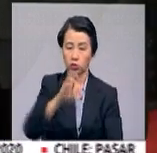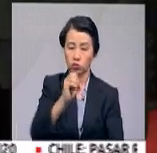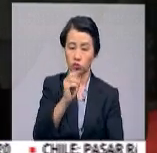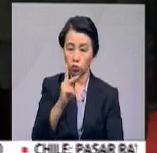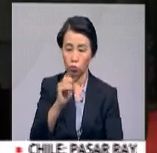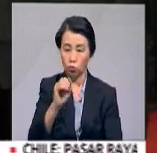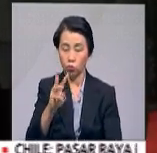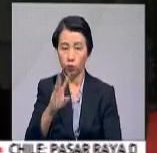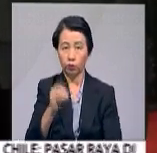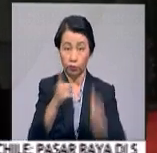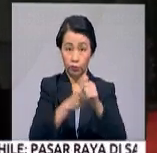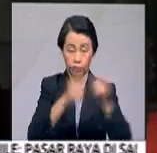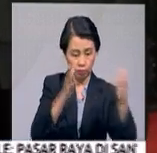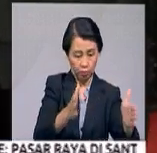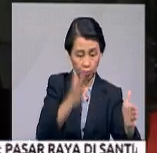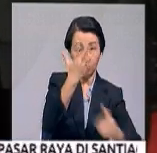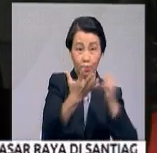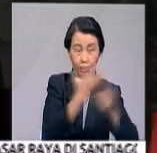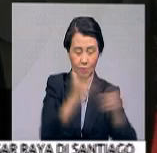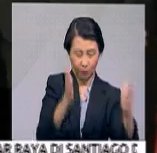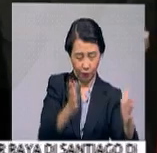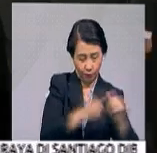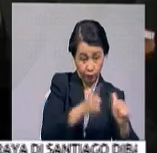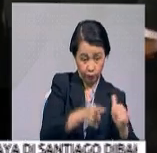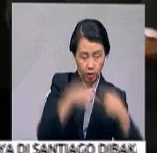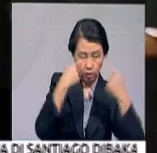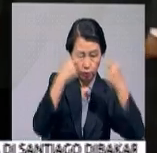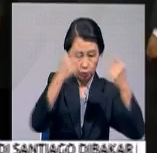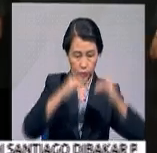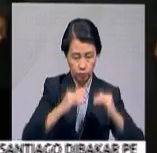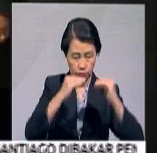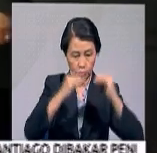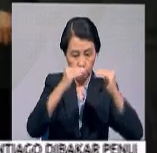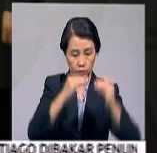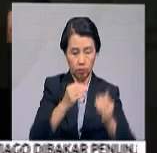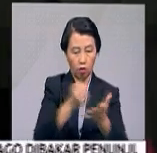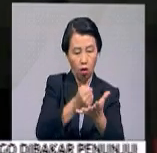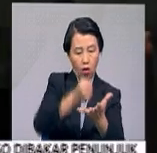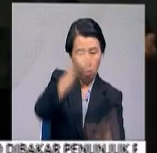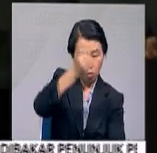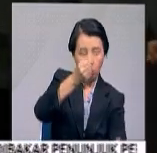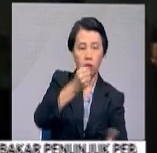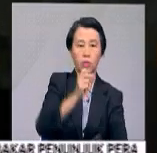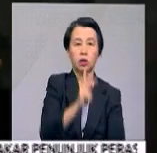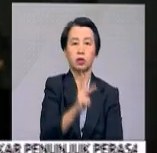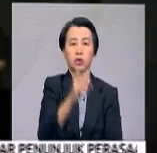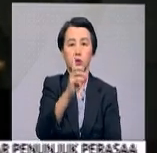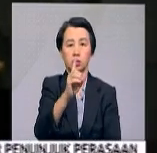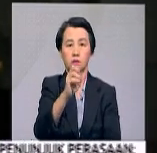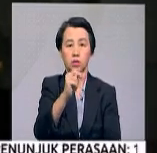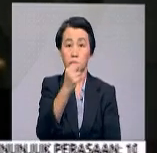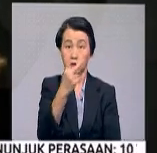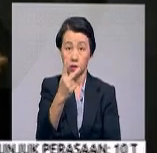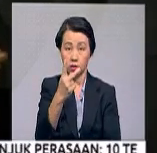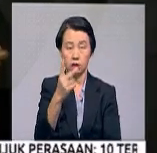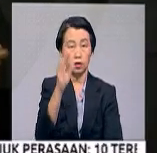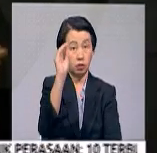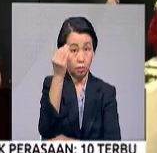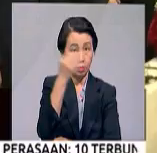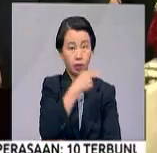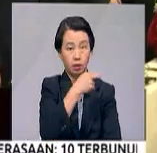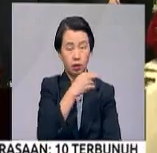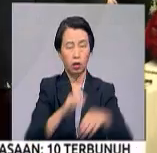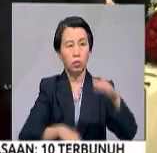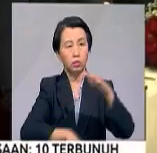dalam penggal pertama survivor politiknya berjaya meningkatkan pendapatan keluaran dalam negara kasar Republik itu